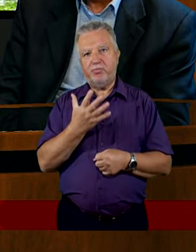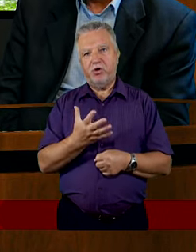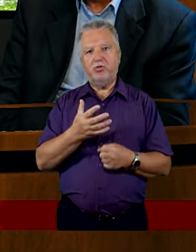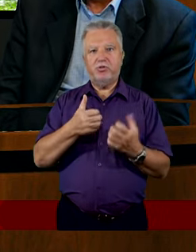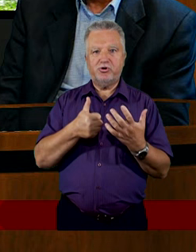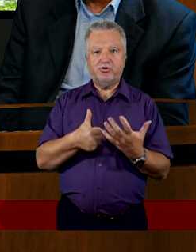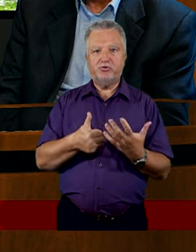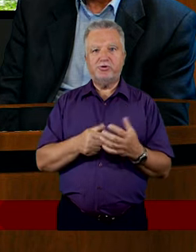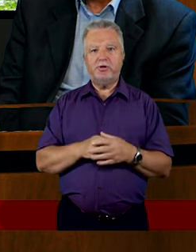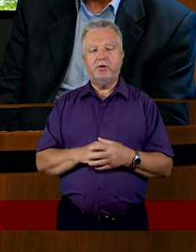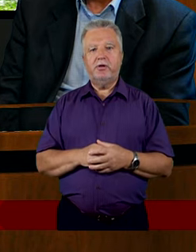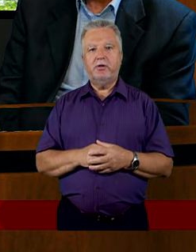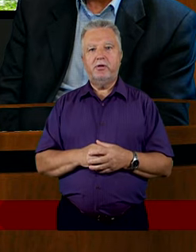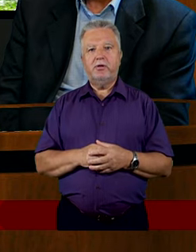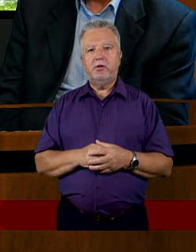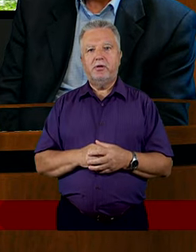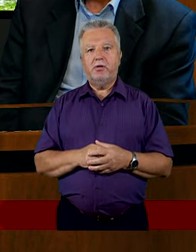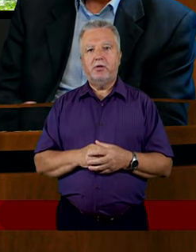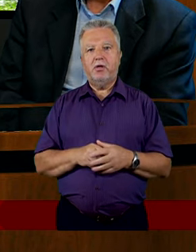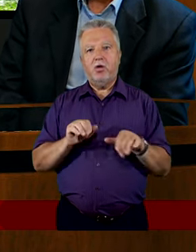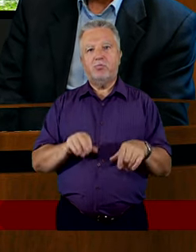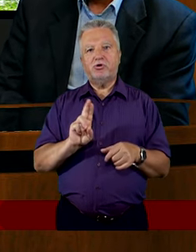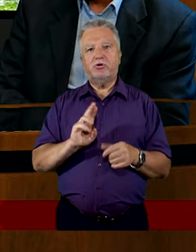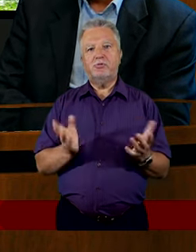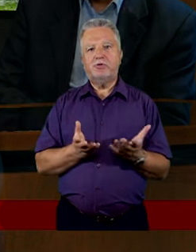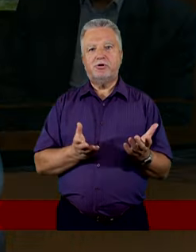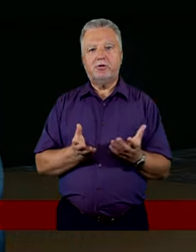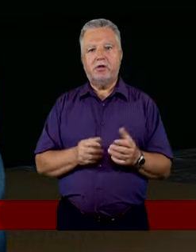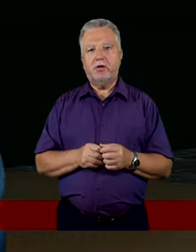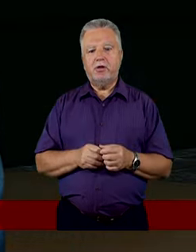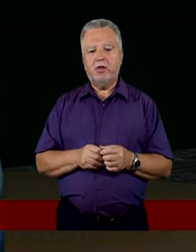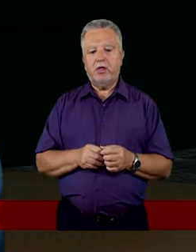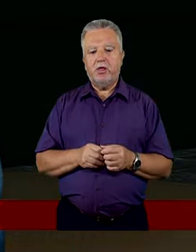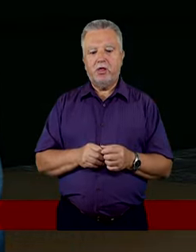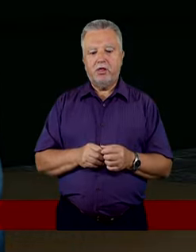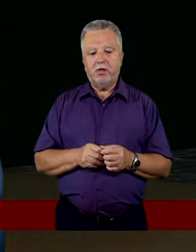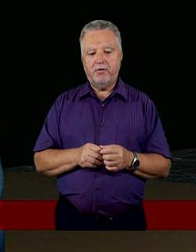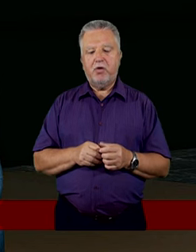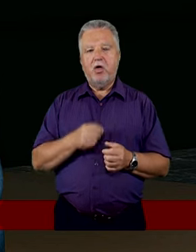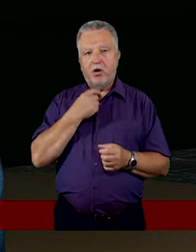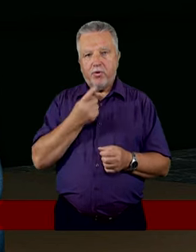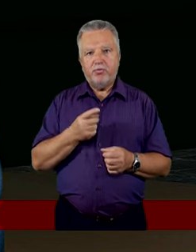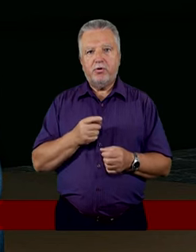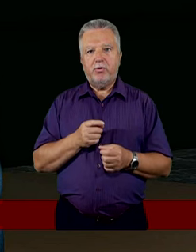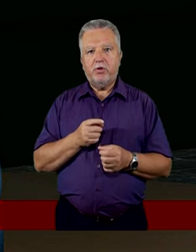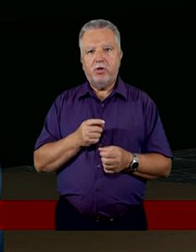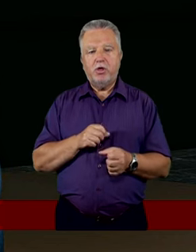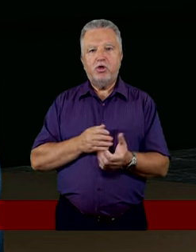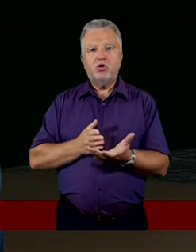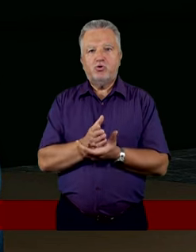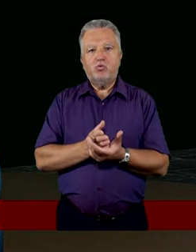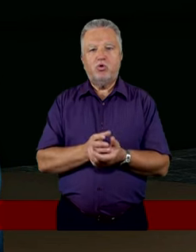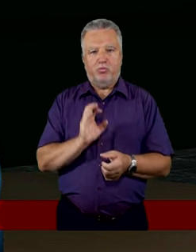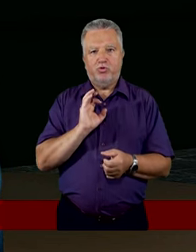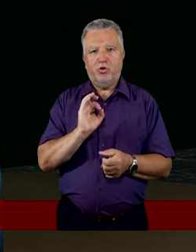45, 46 może ktoś przeczyta. Kto więc jest tym sługą wiernym i roztropnym, którego